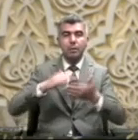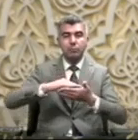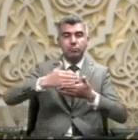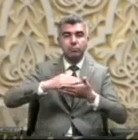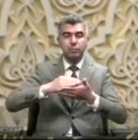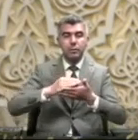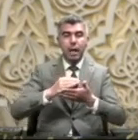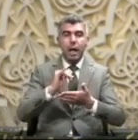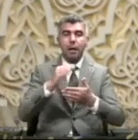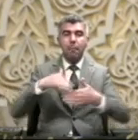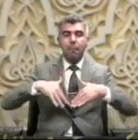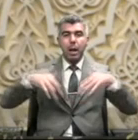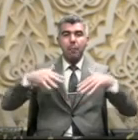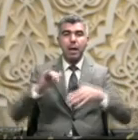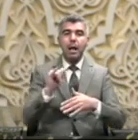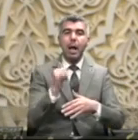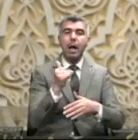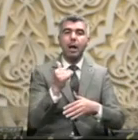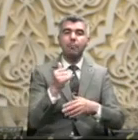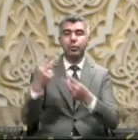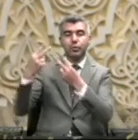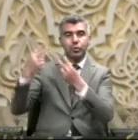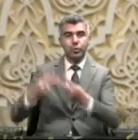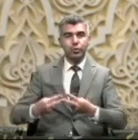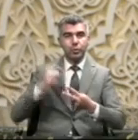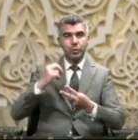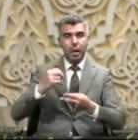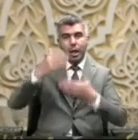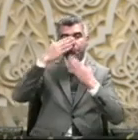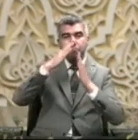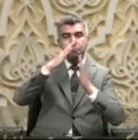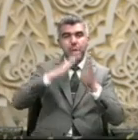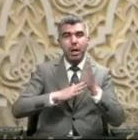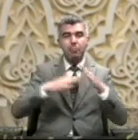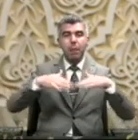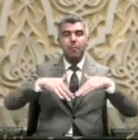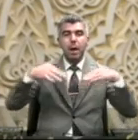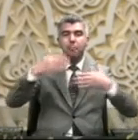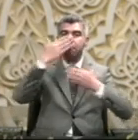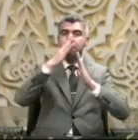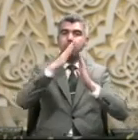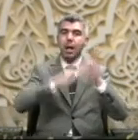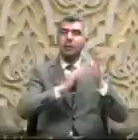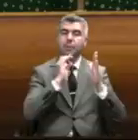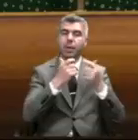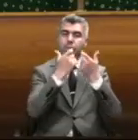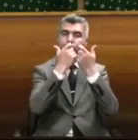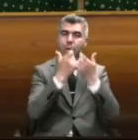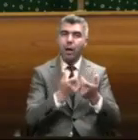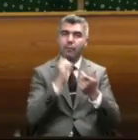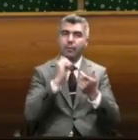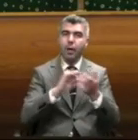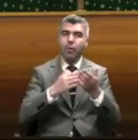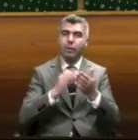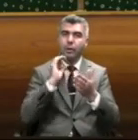الذين يقومون بزياره بزياره عمل لبرلمان المملكه المغربيه للاطلاع على التجربه